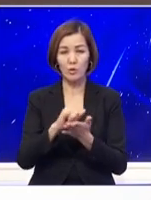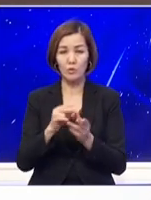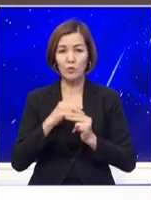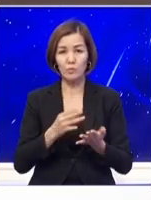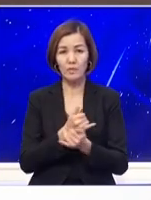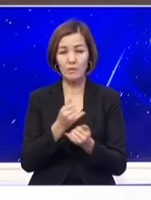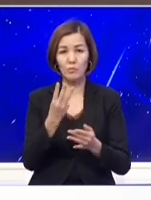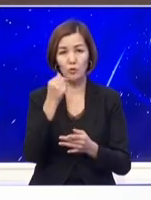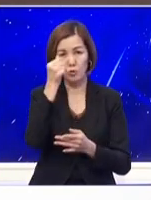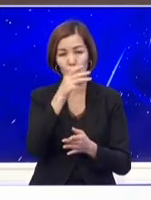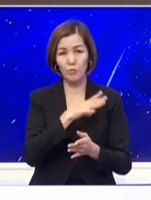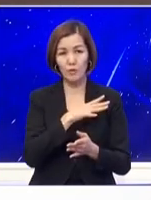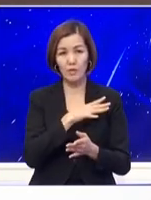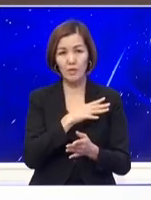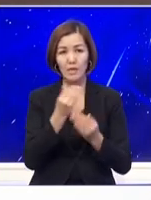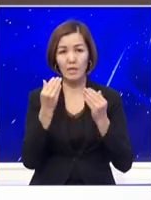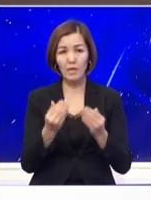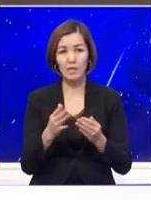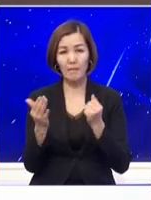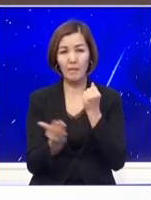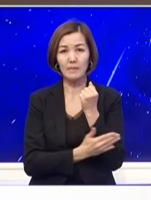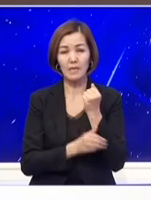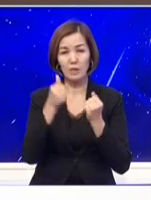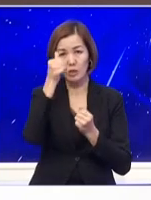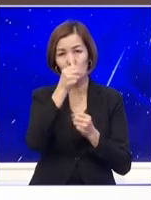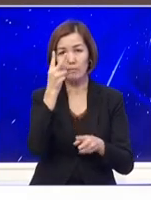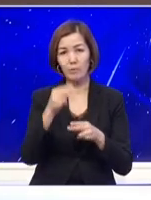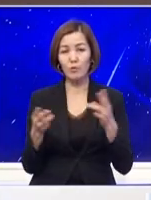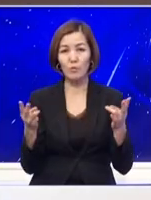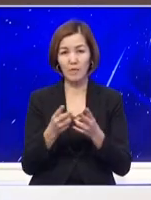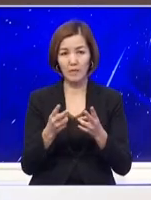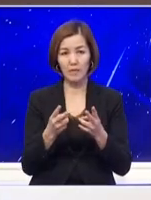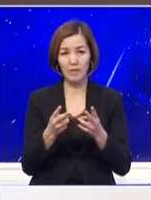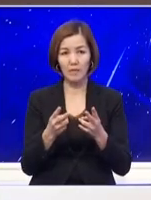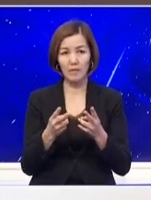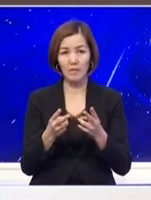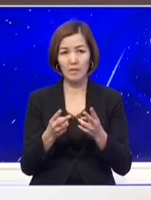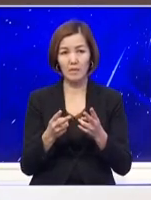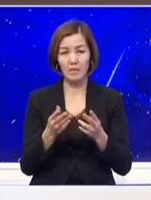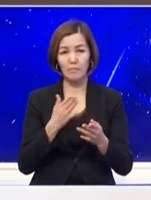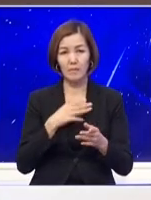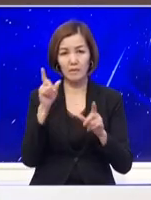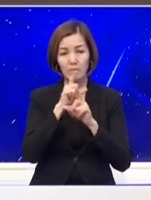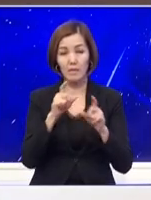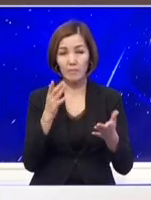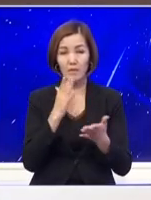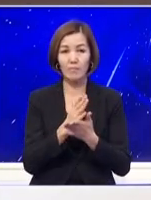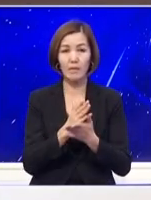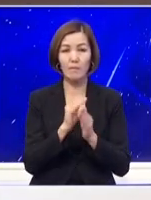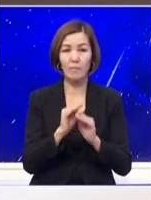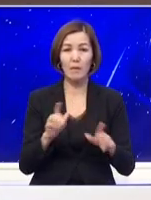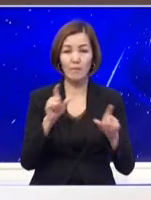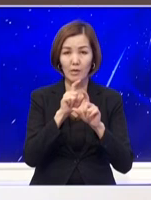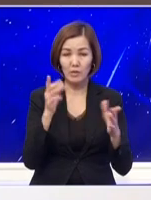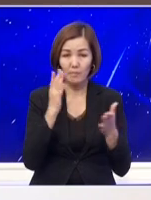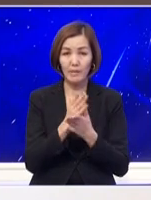жатыр 3 жылдан бері. Ол кісілер енді биыл соңғы жыл бітіру керек. Енді біздің мектептер бар, балабақшалар